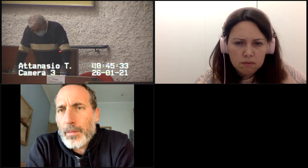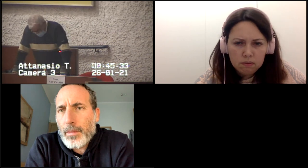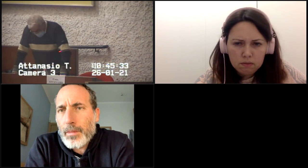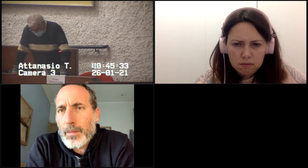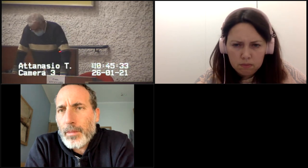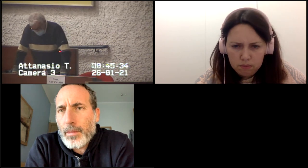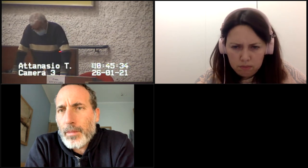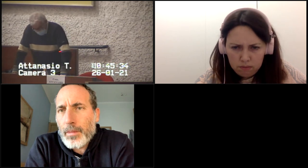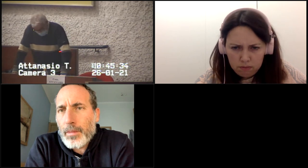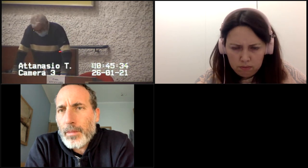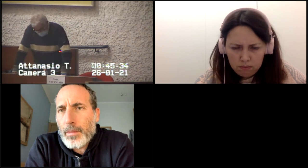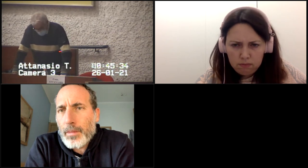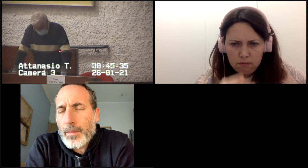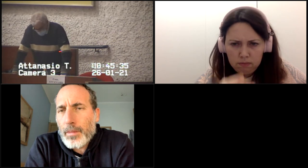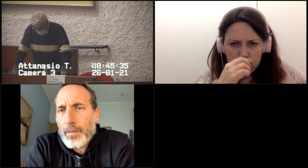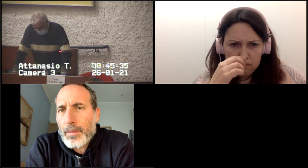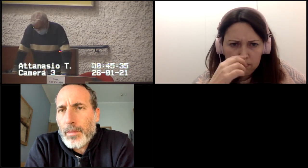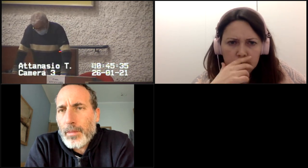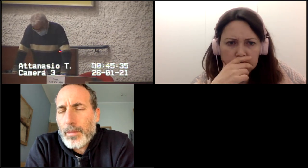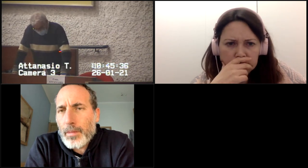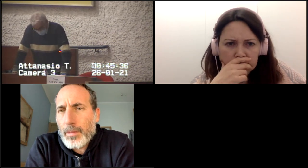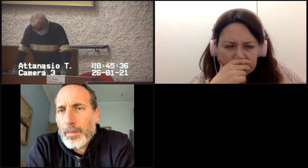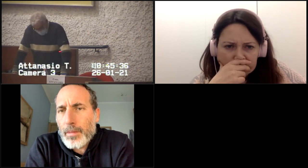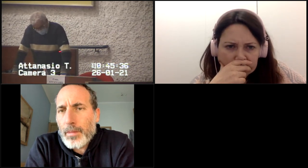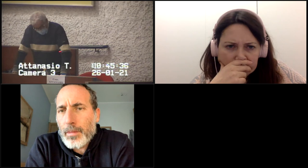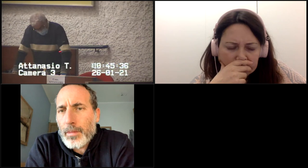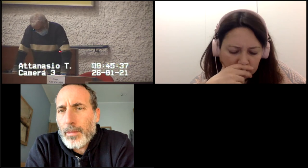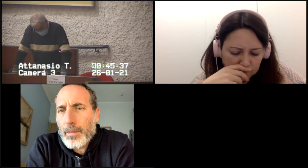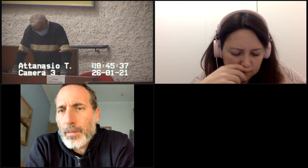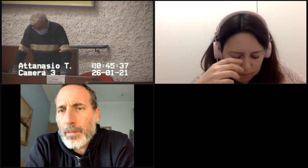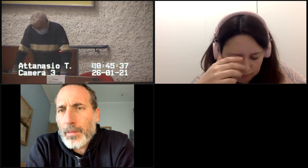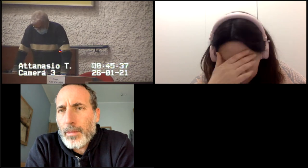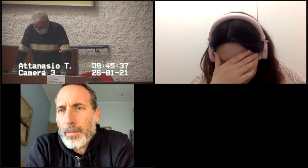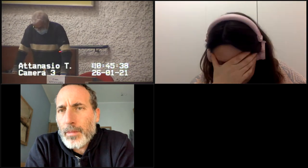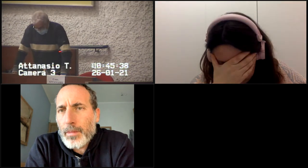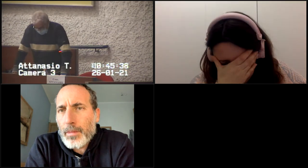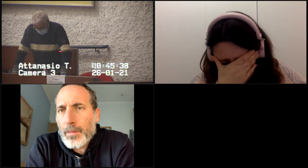abbiamo proposto al sindaco e all'aspettabile giunta comunale